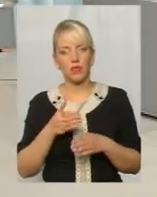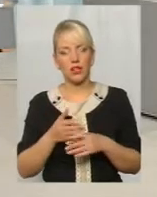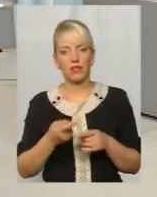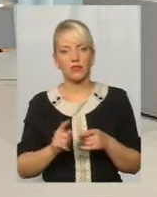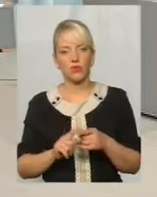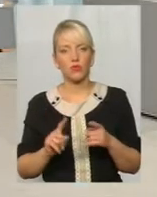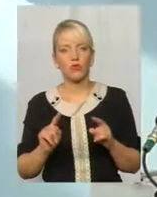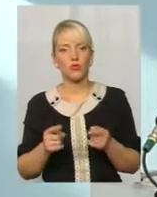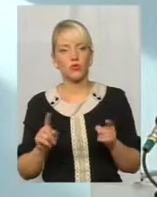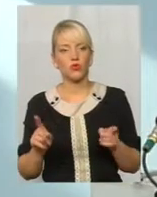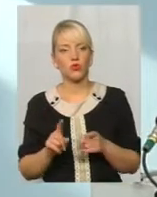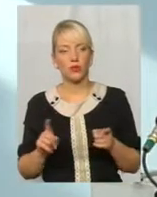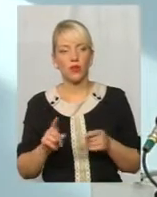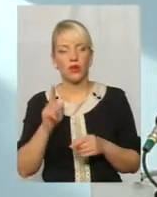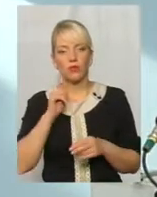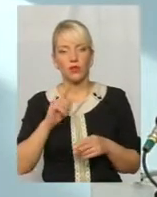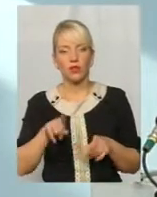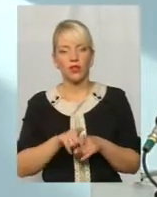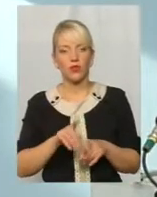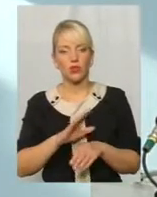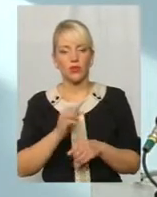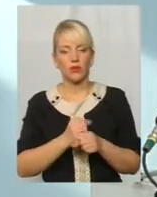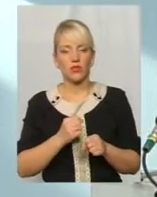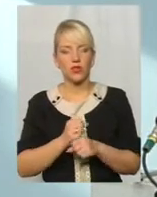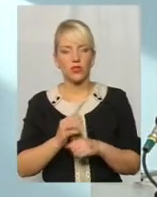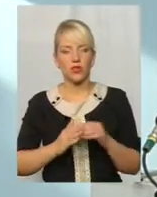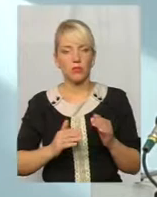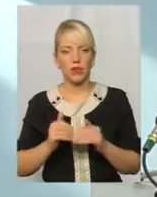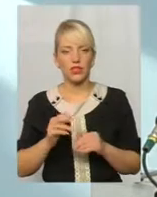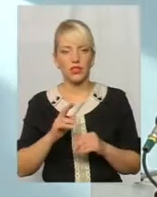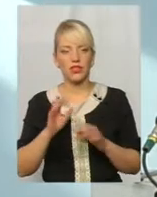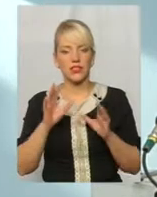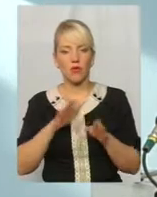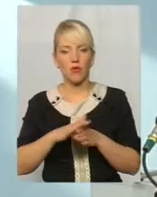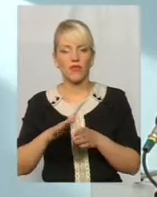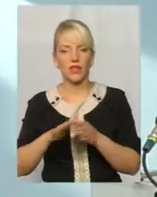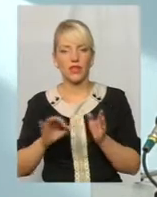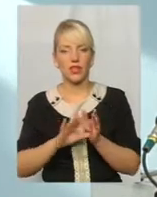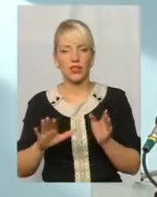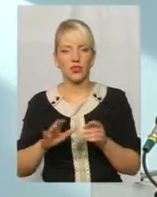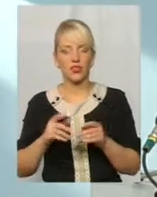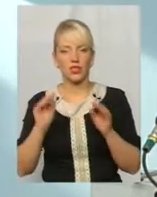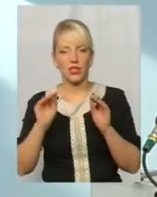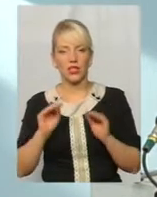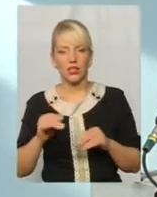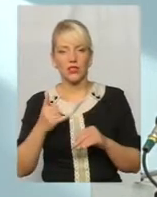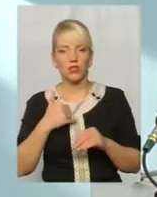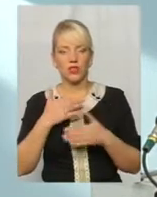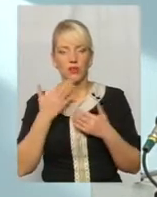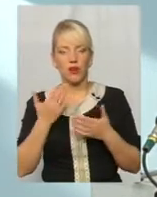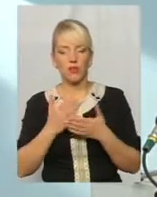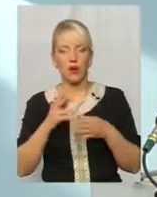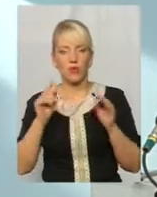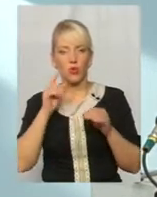цьому, тому що поки що такої напрацьованої практики заповнення електронних декларацій в нас немає. Ми маємо досвід тільки